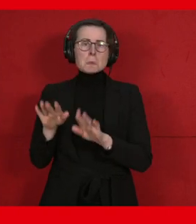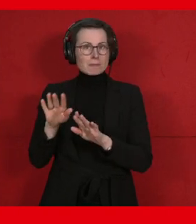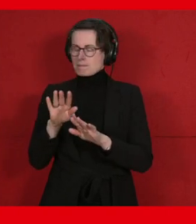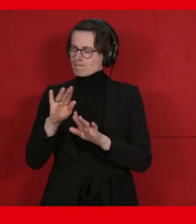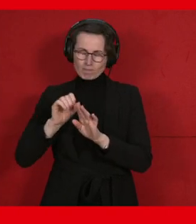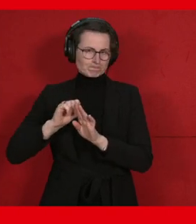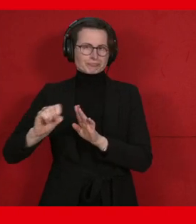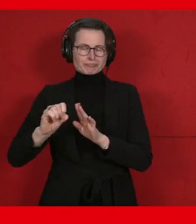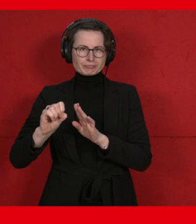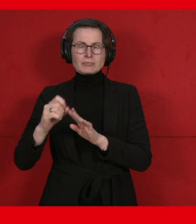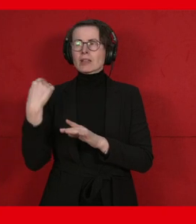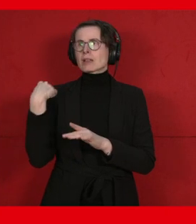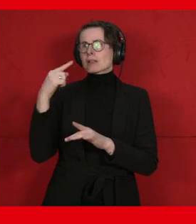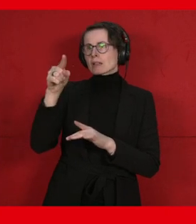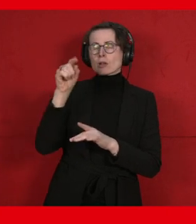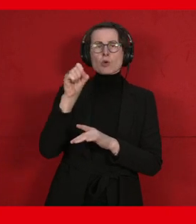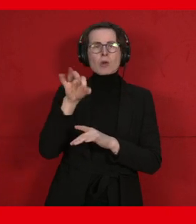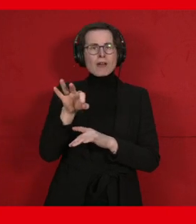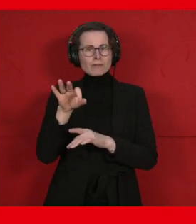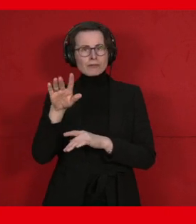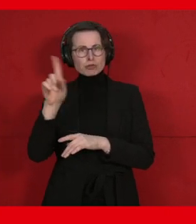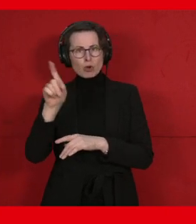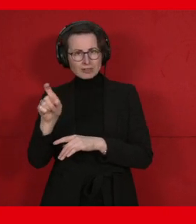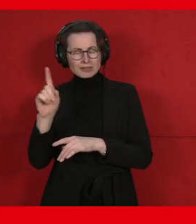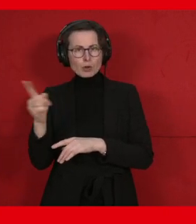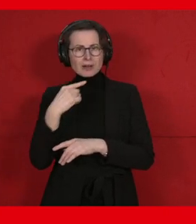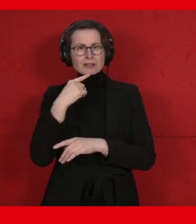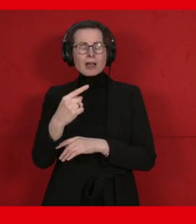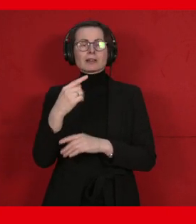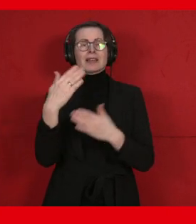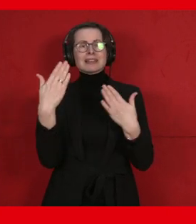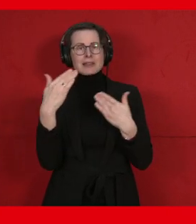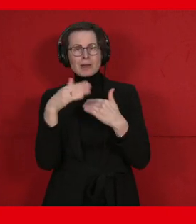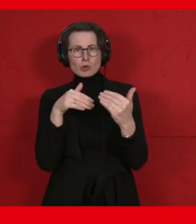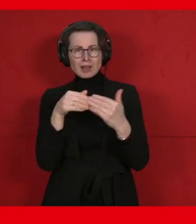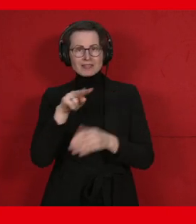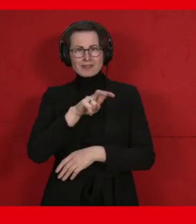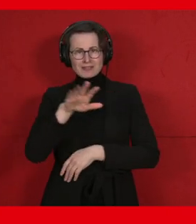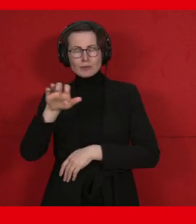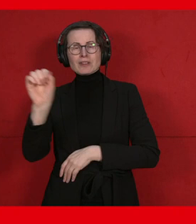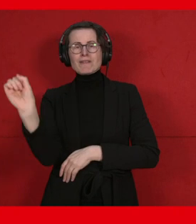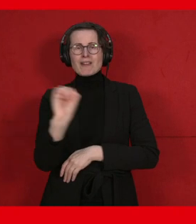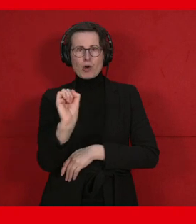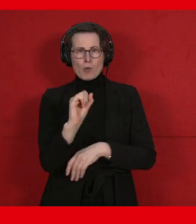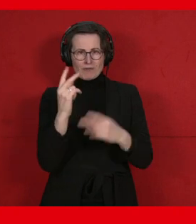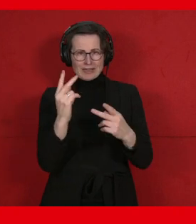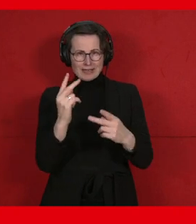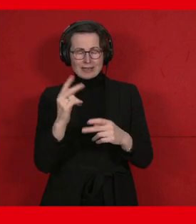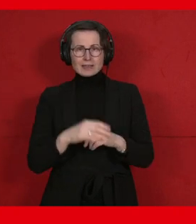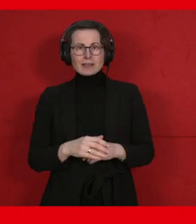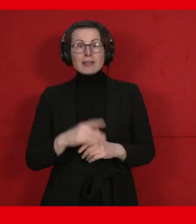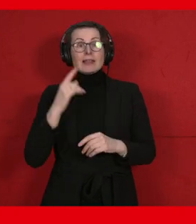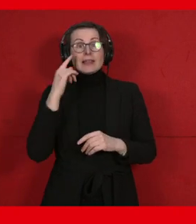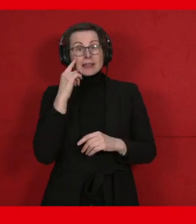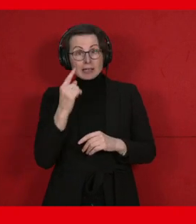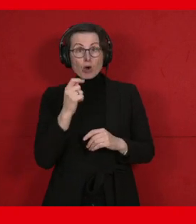Olaf Scholz hat vorhin nochmal die Bedeutung der Klimaneutralität 2050 hervorgehoben. Ich glaube, dass wir an einigen